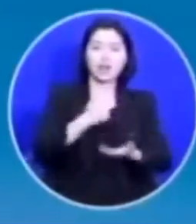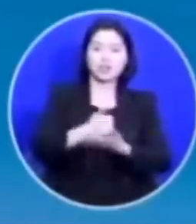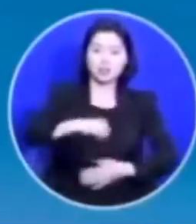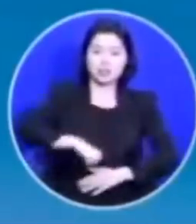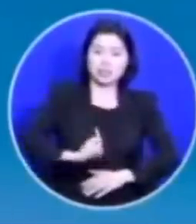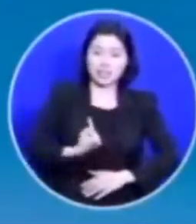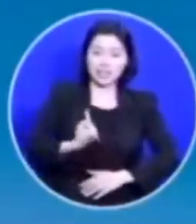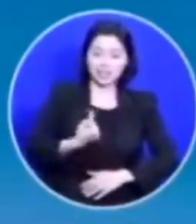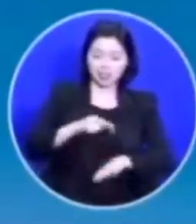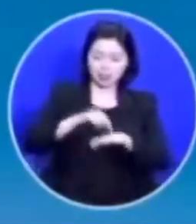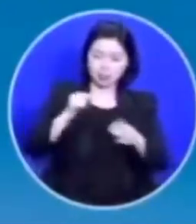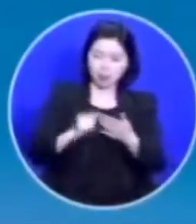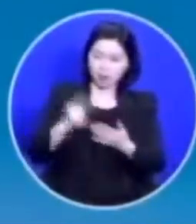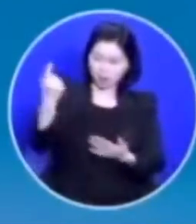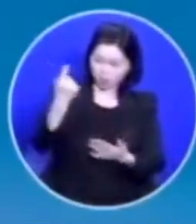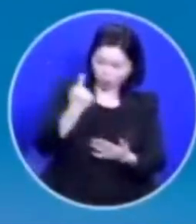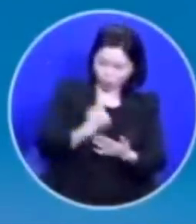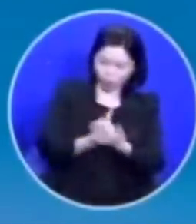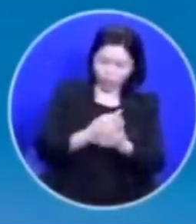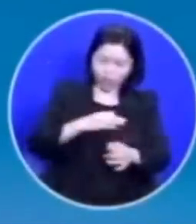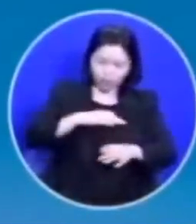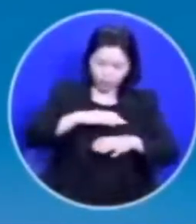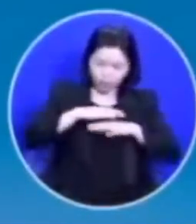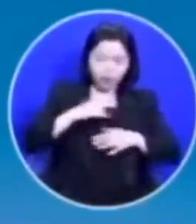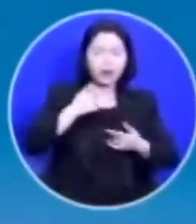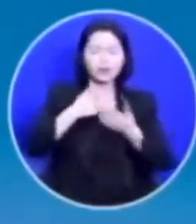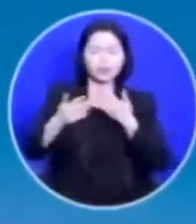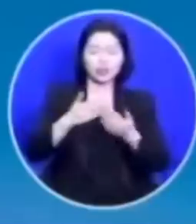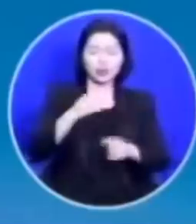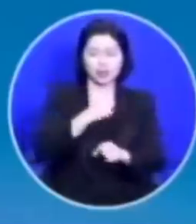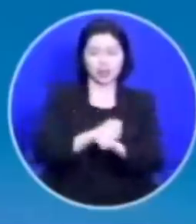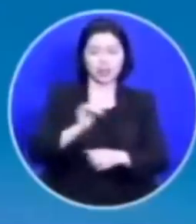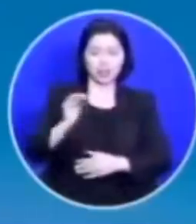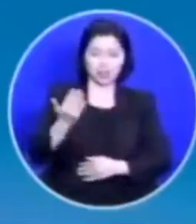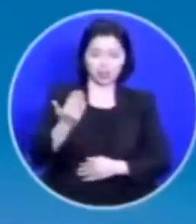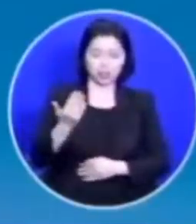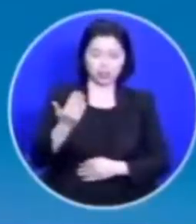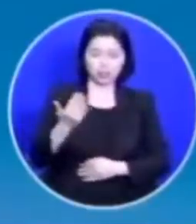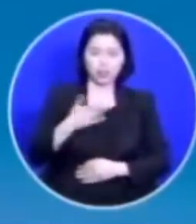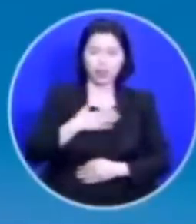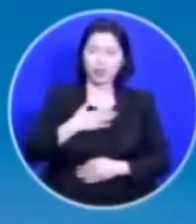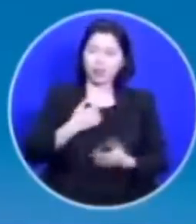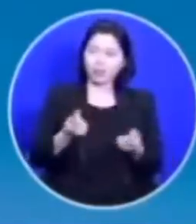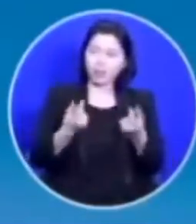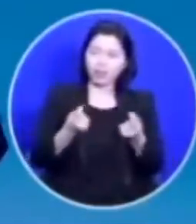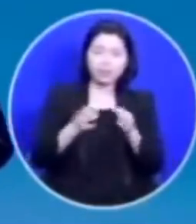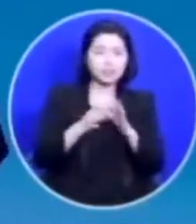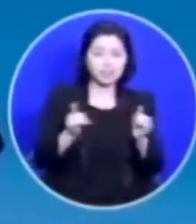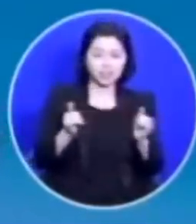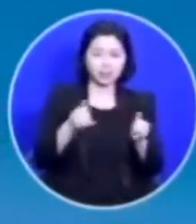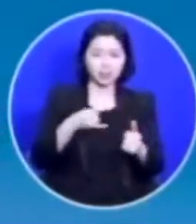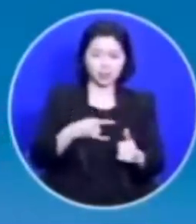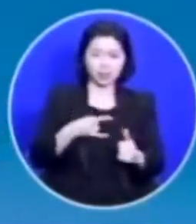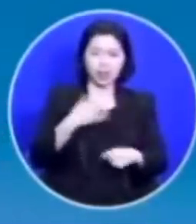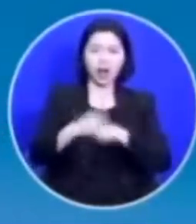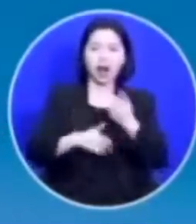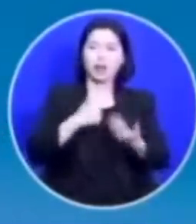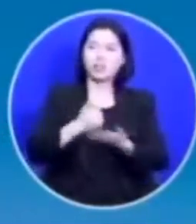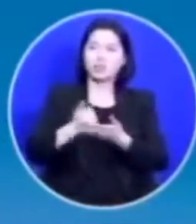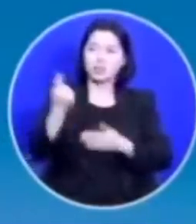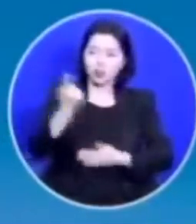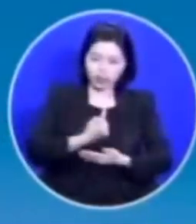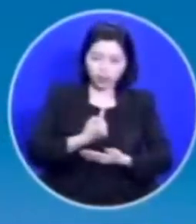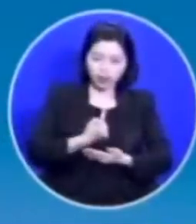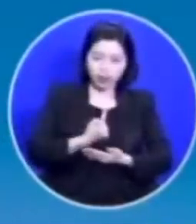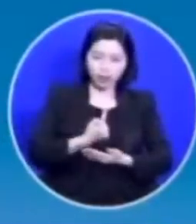마음에 임하는 그런 놀라운 체험을 하게 됩니다 나가든 자에게 하나님이 이 마셨다